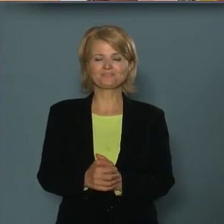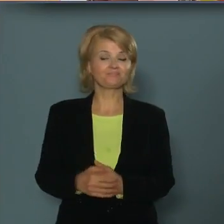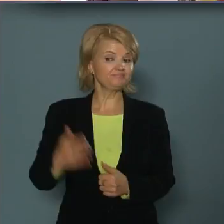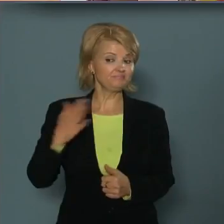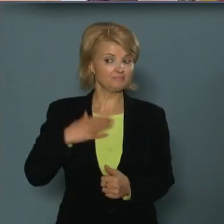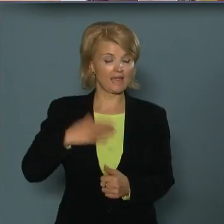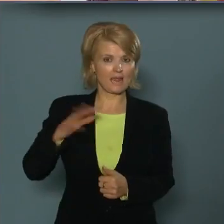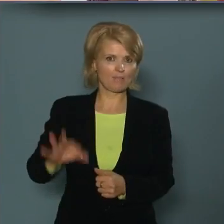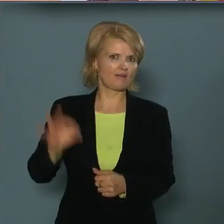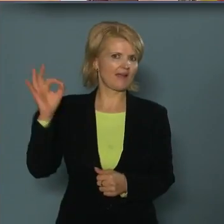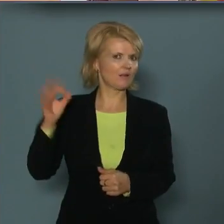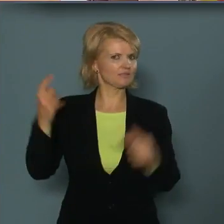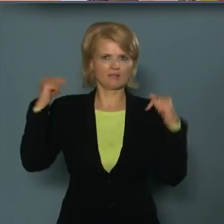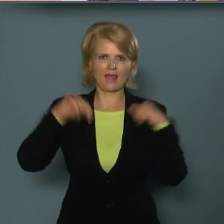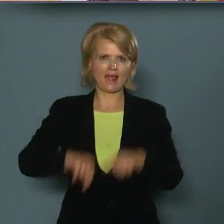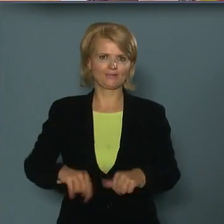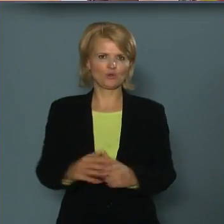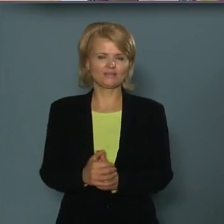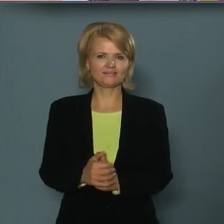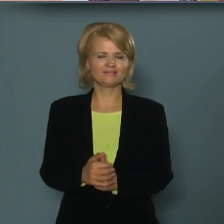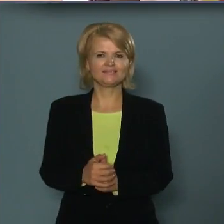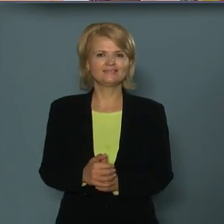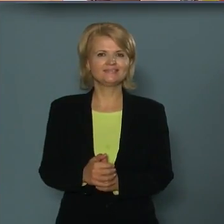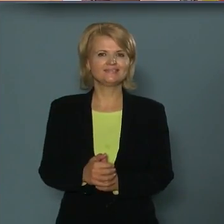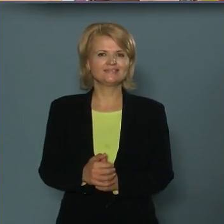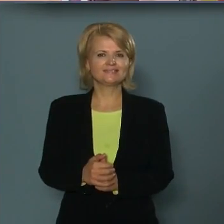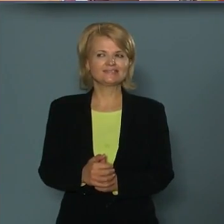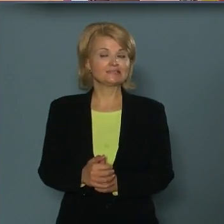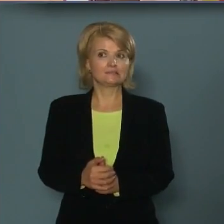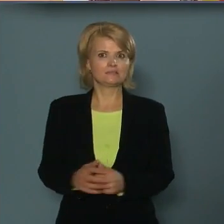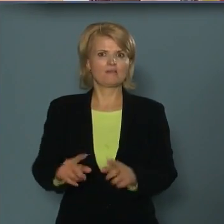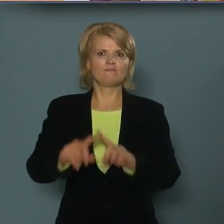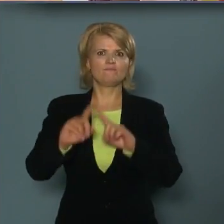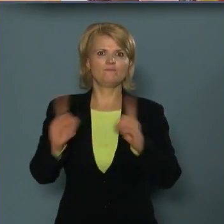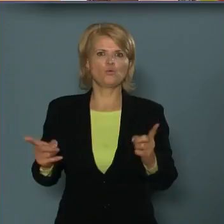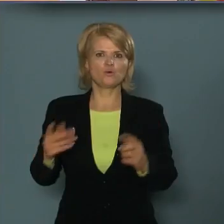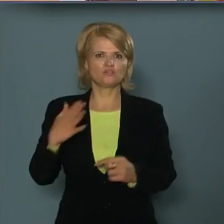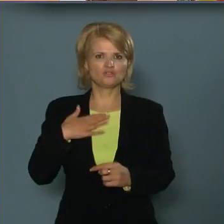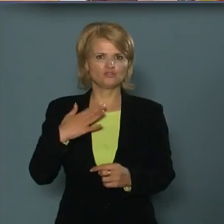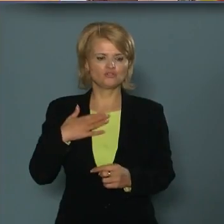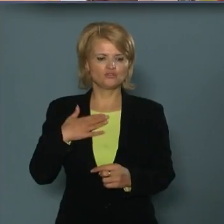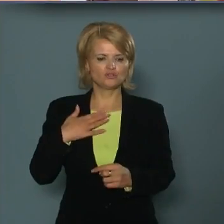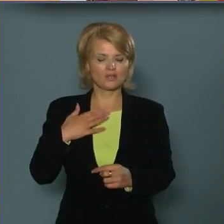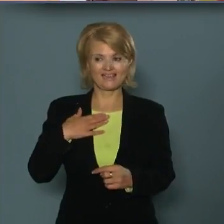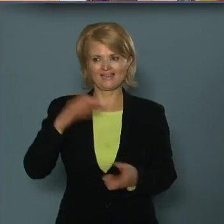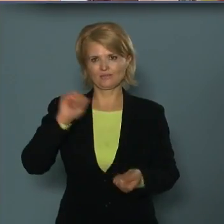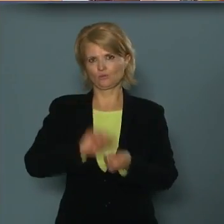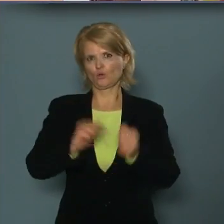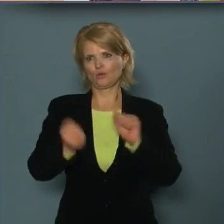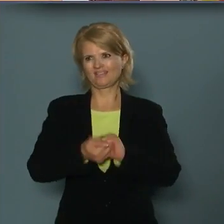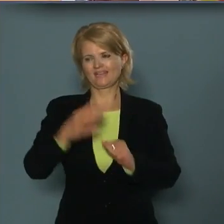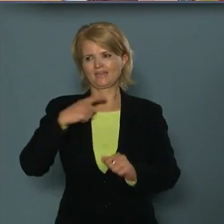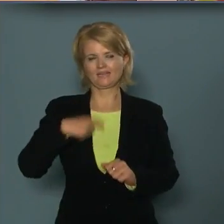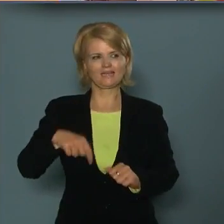engem választottak elnökké, ami egy kicsit furcsa volt számomra is, mint történész,